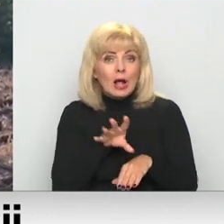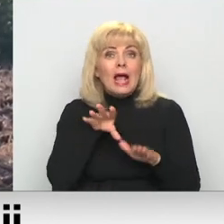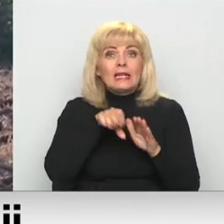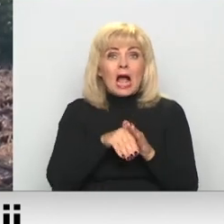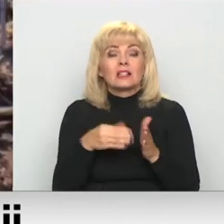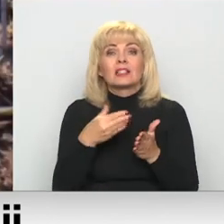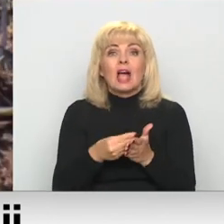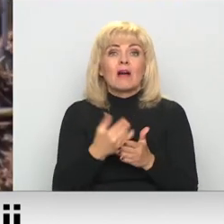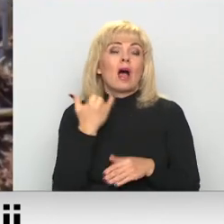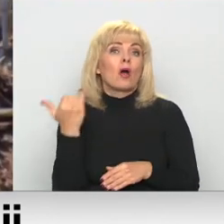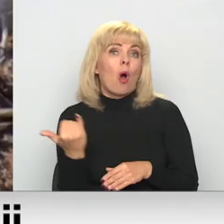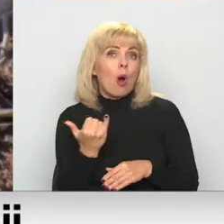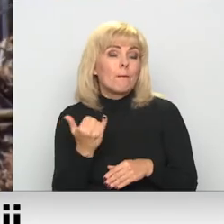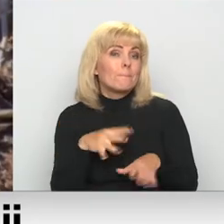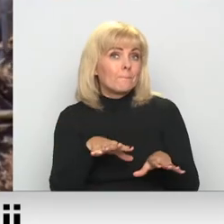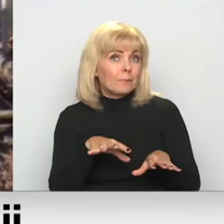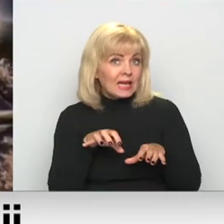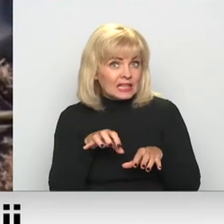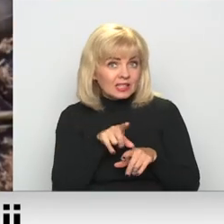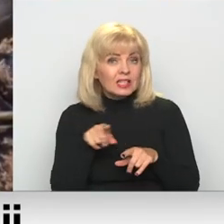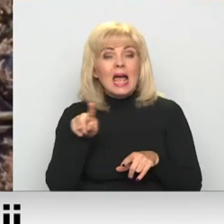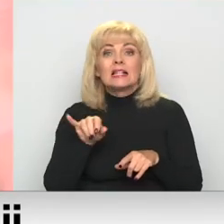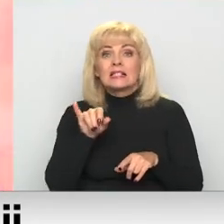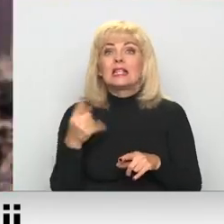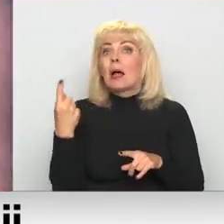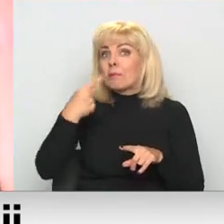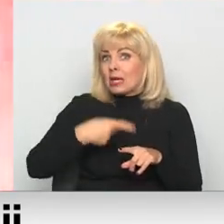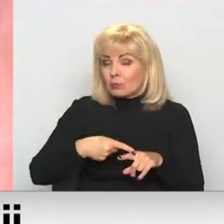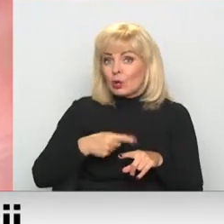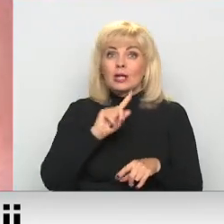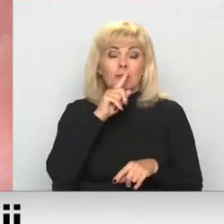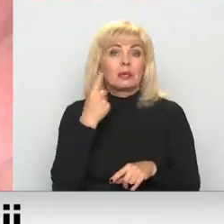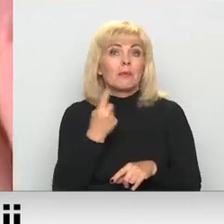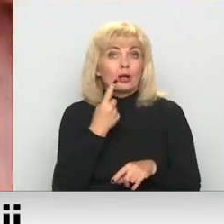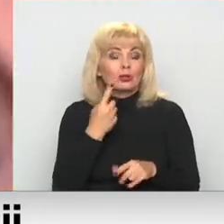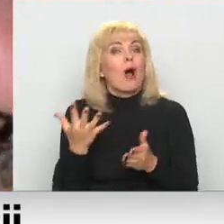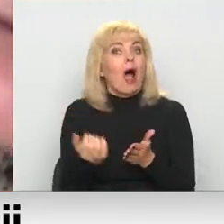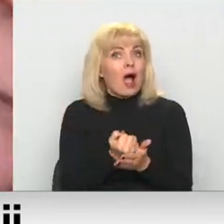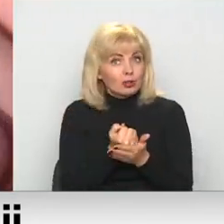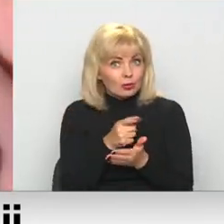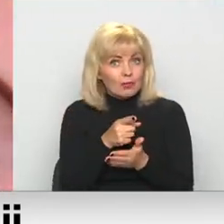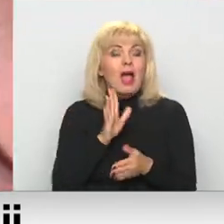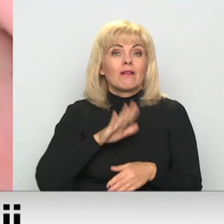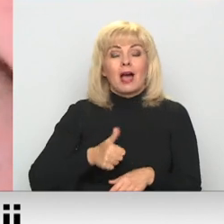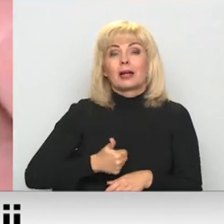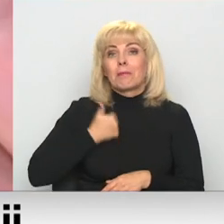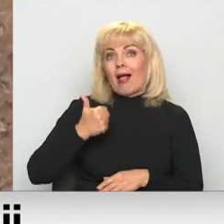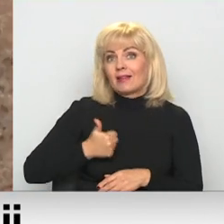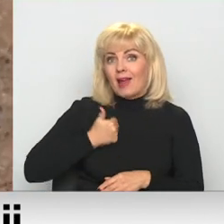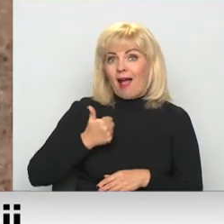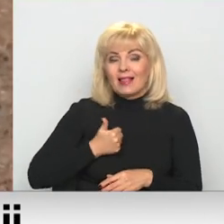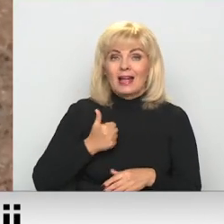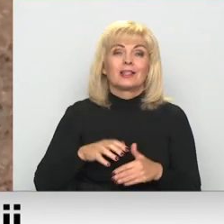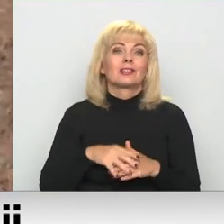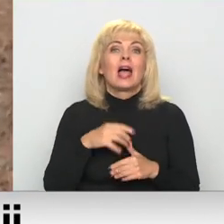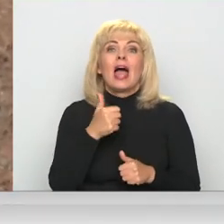savā hobijā. Lai arī šīs sacensības Sigita ir debija, pirmajā stundā jau ir gūti atradumi, ar kuriem var palielīties. Viņš ar